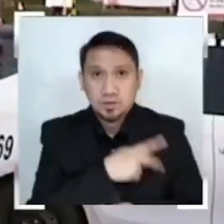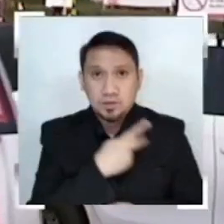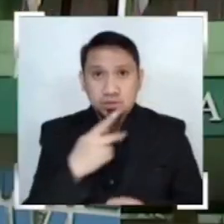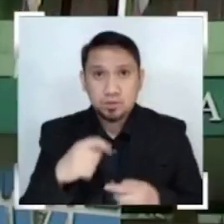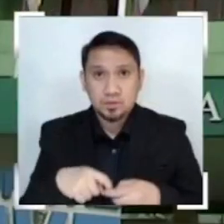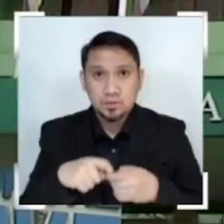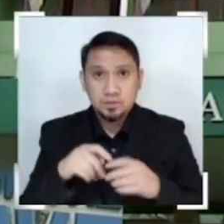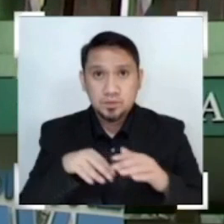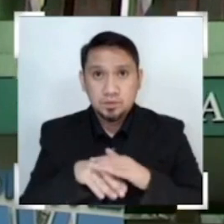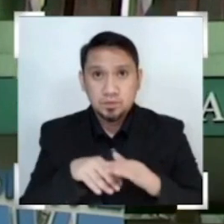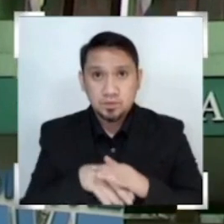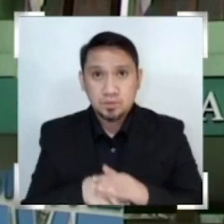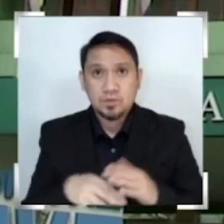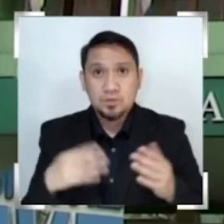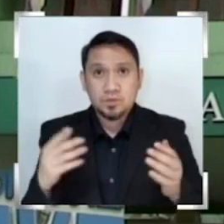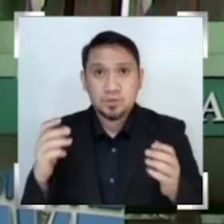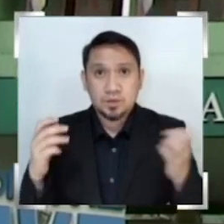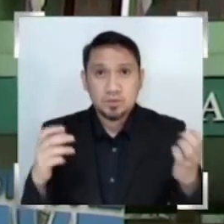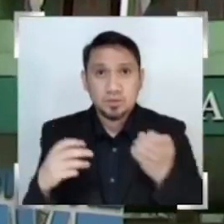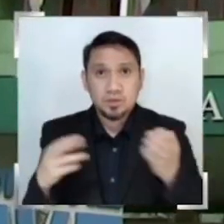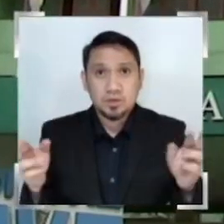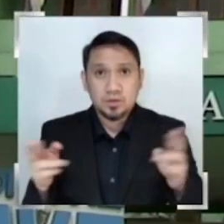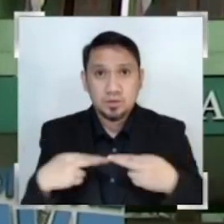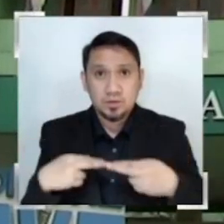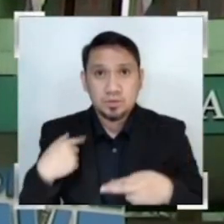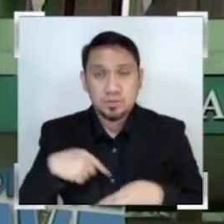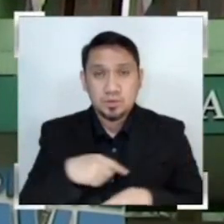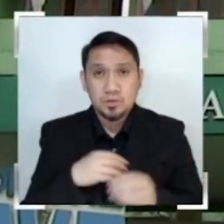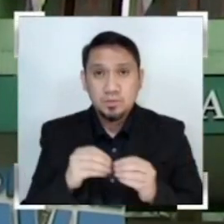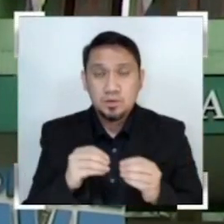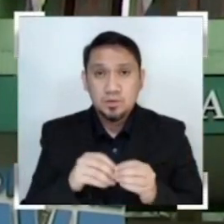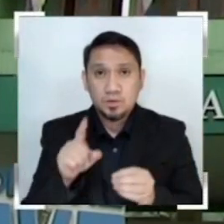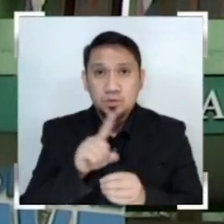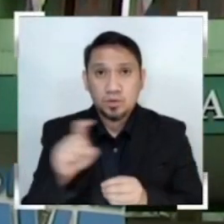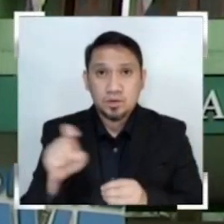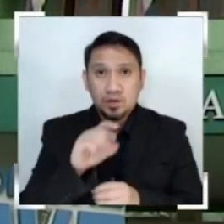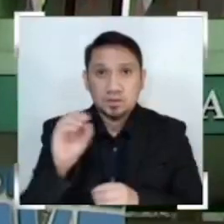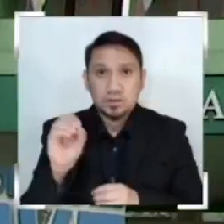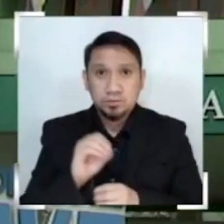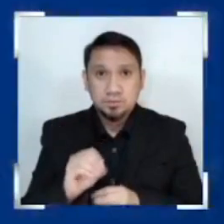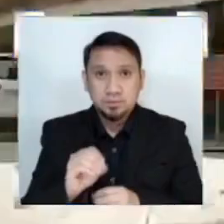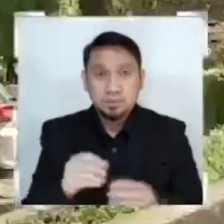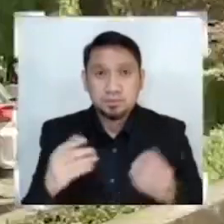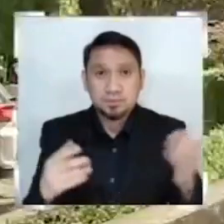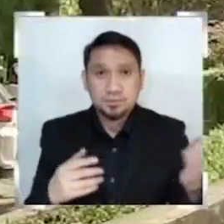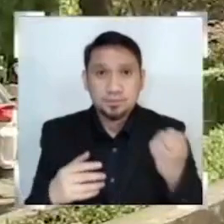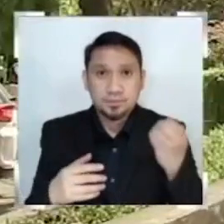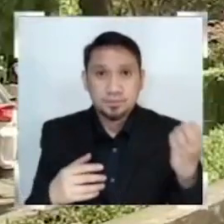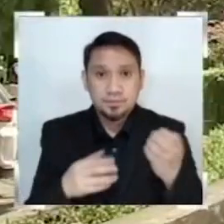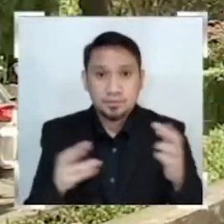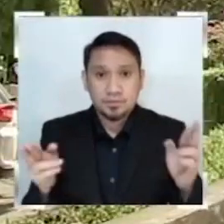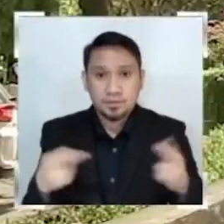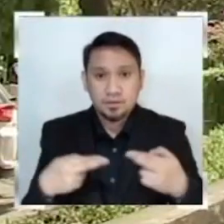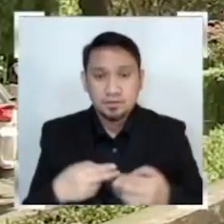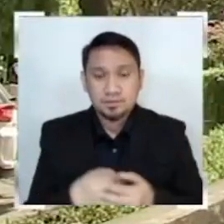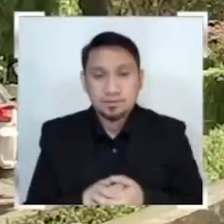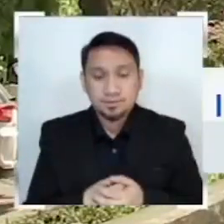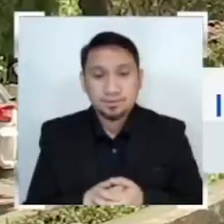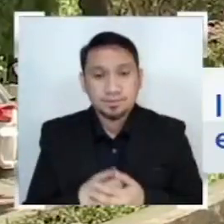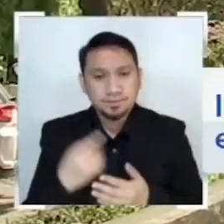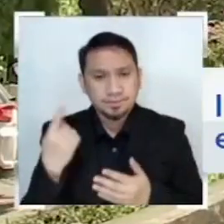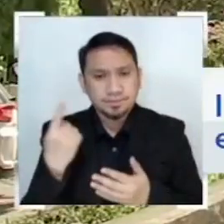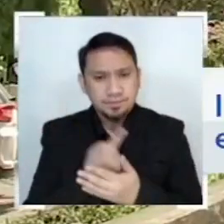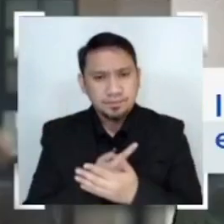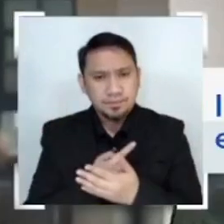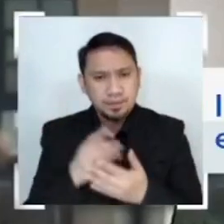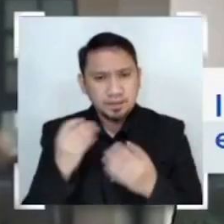emergency room. So we are more than 100% capacity sa emergency room. Ilang linggo na ring over capacity